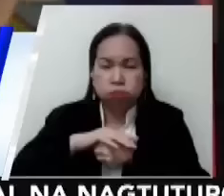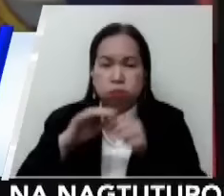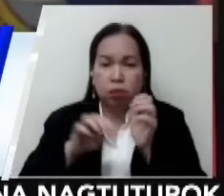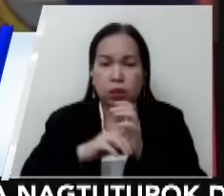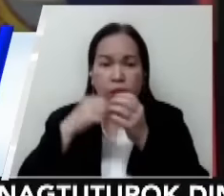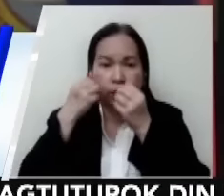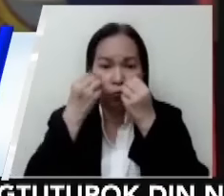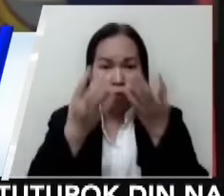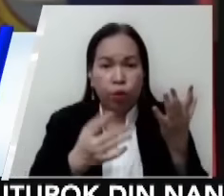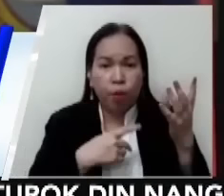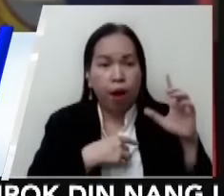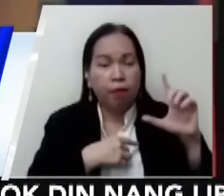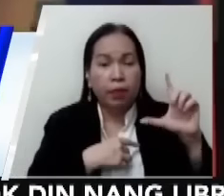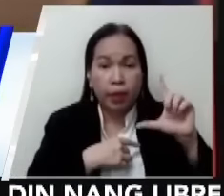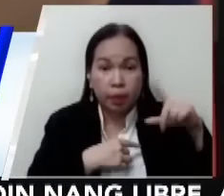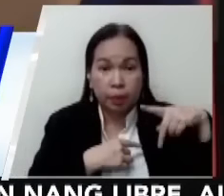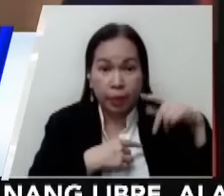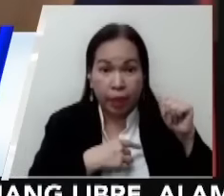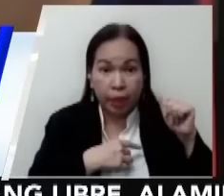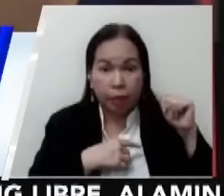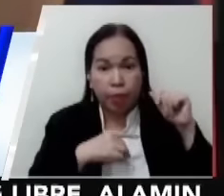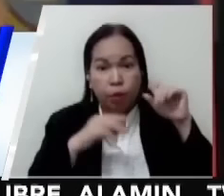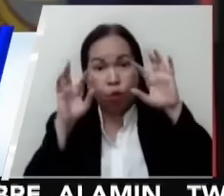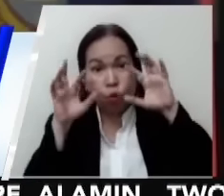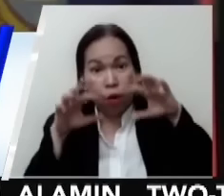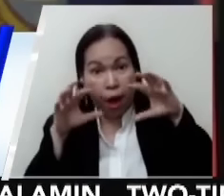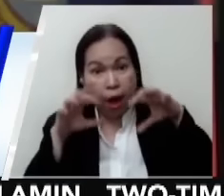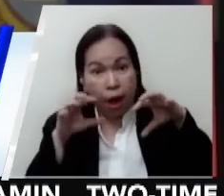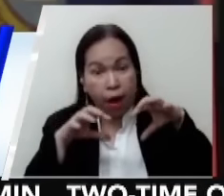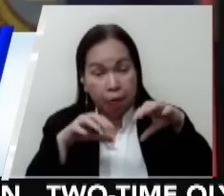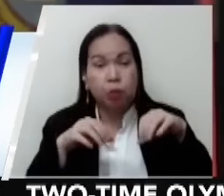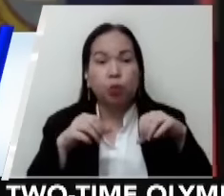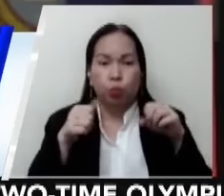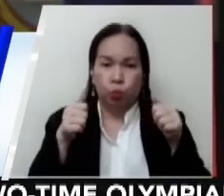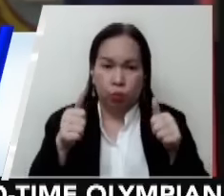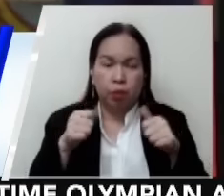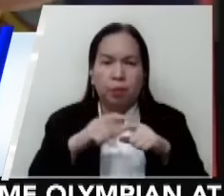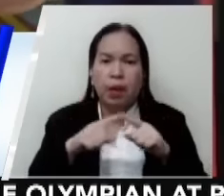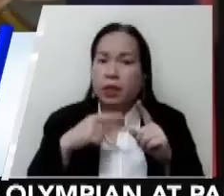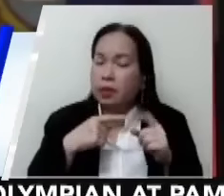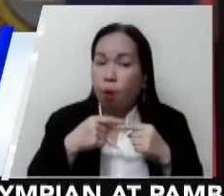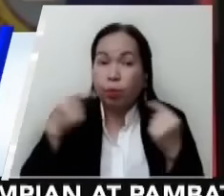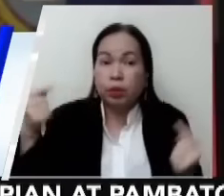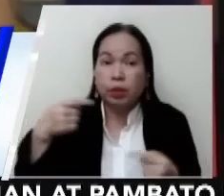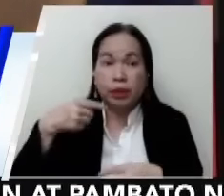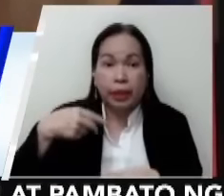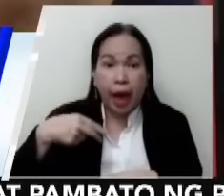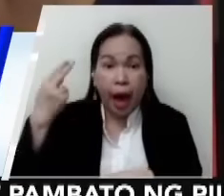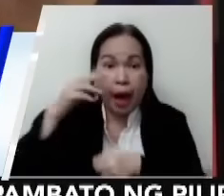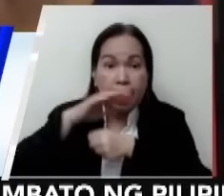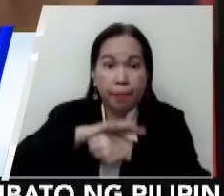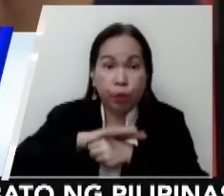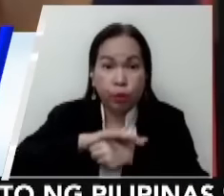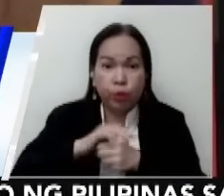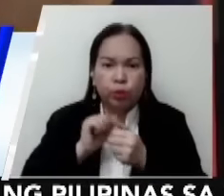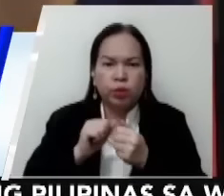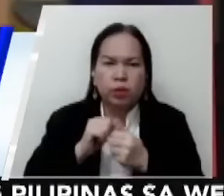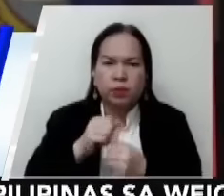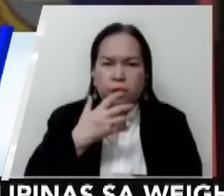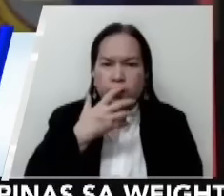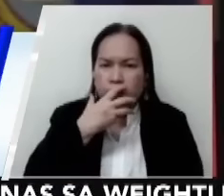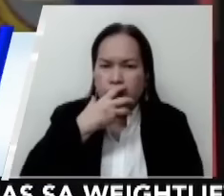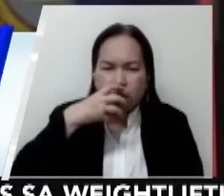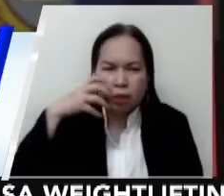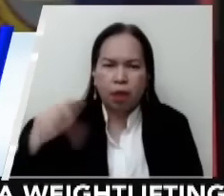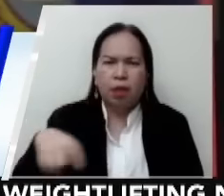area, ibig sabihin more likely uulan doon sa lugar. Pero kapag high pressure po, ang dinadala po niya sa atin, drier condition at mas